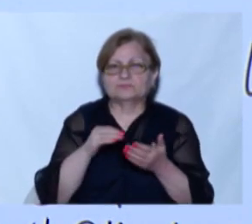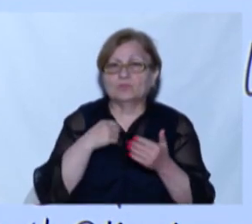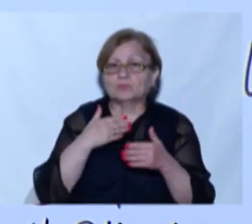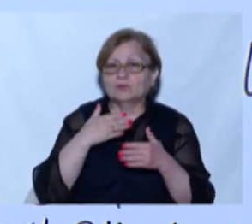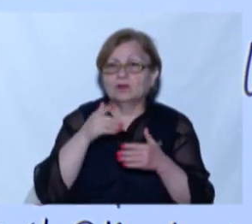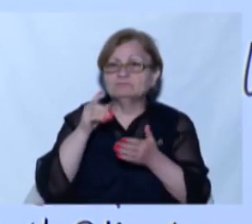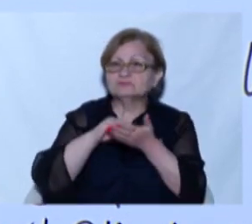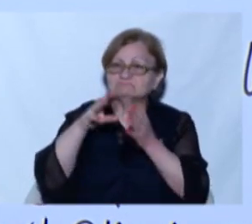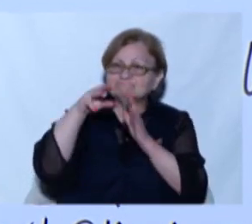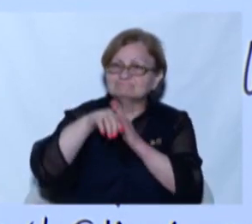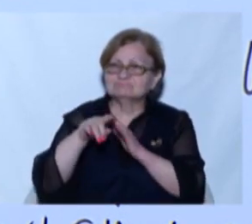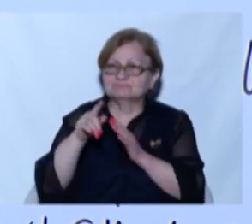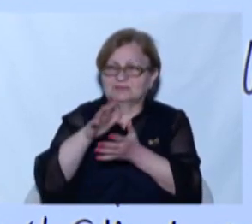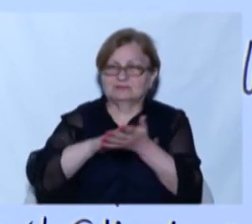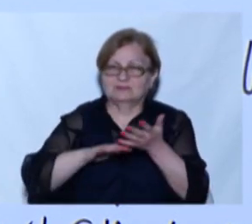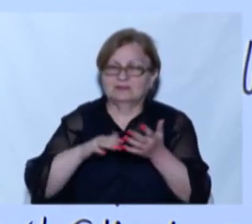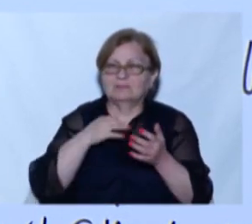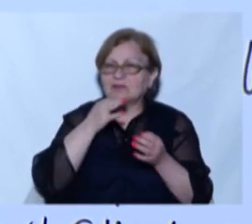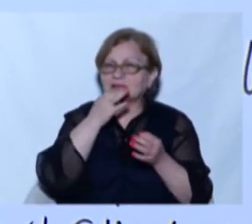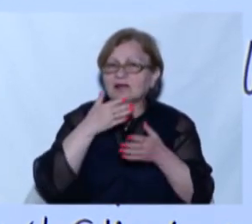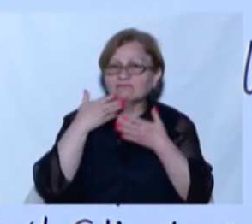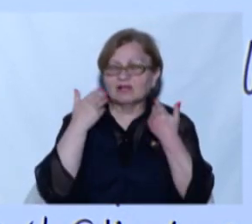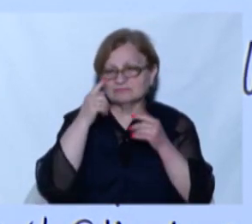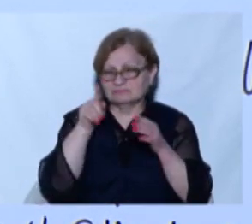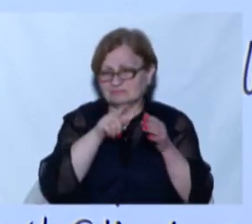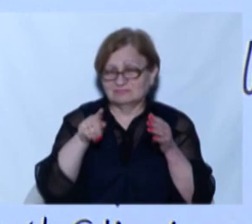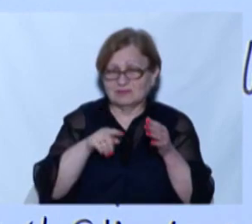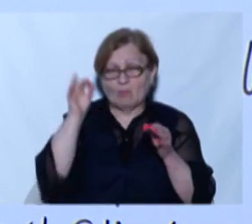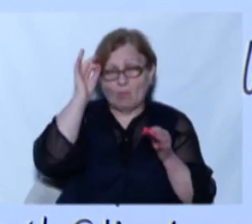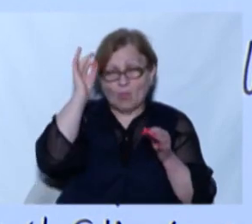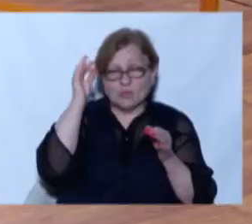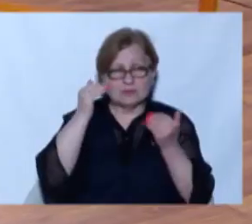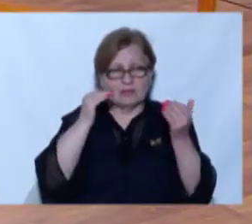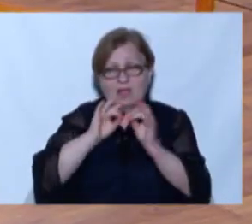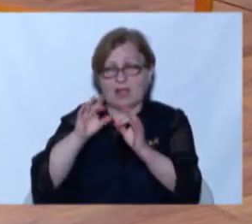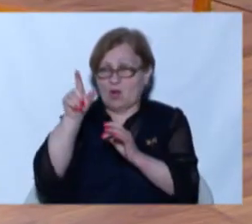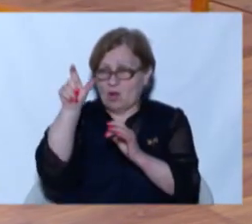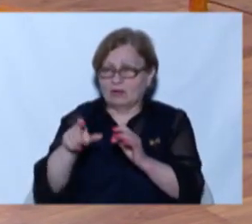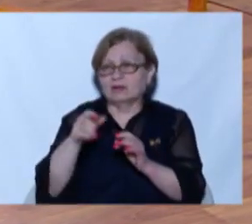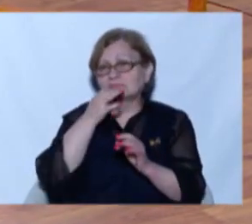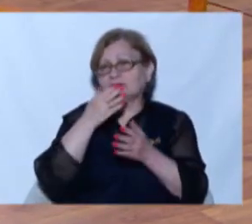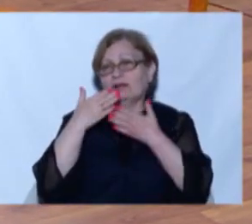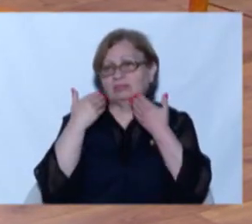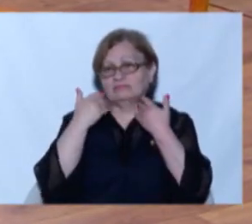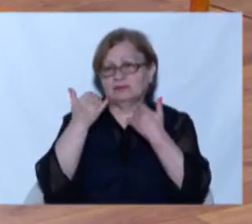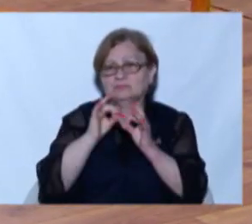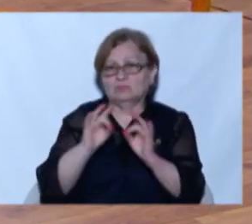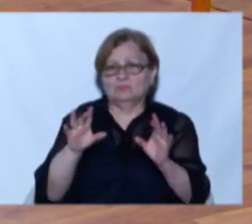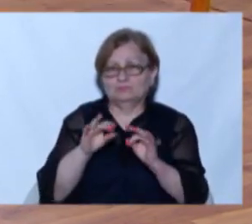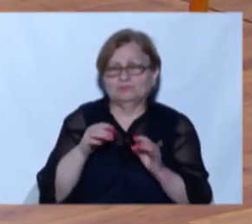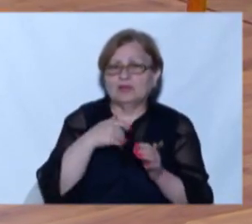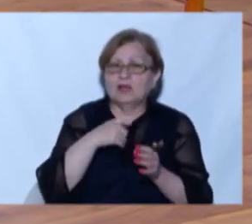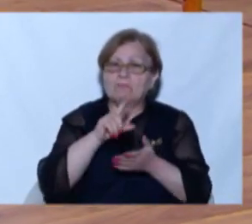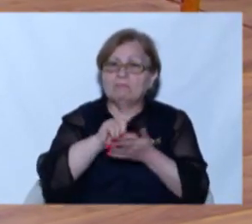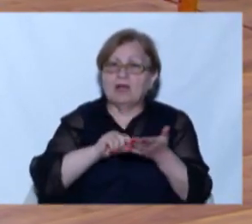გვიადვილდება შემდეგ გავიგოთ მისი სათქმელი, რომელსაც ის თავისი ნაწარმოებებით გადმოგვწევს. აი ამ მოგონებიდან მე ამოვწერე